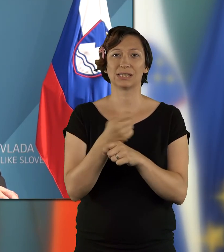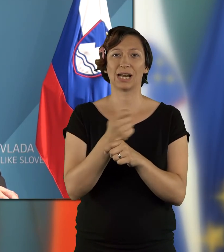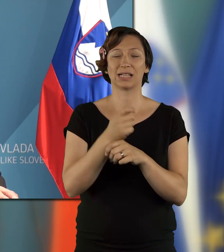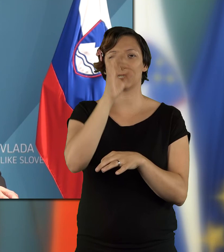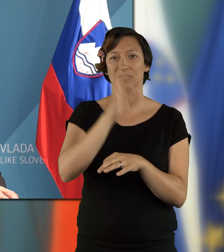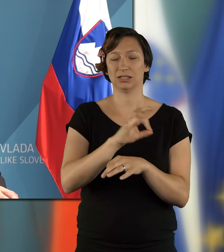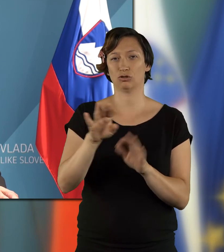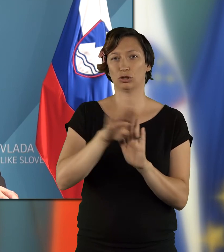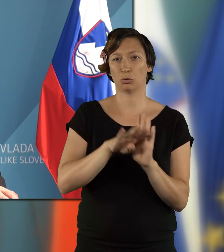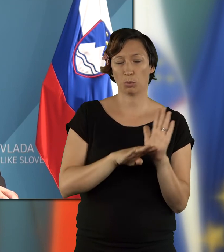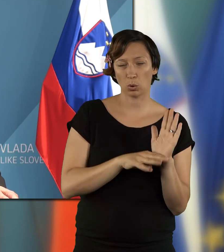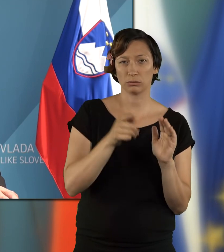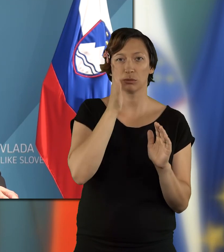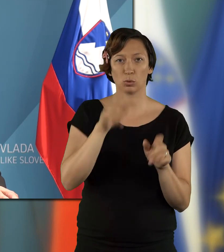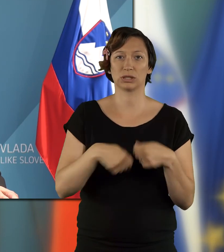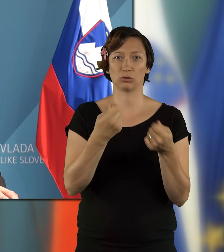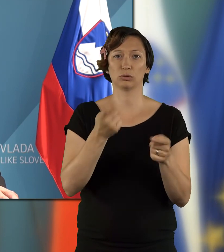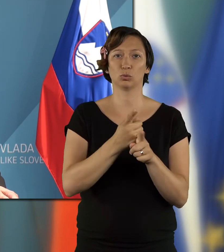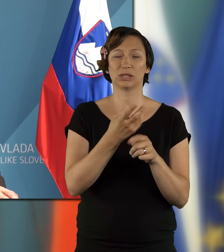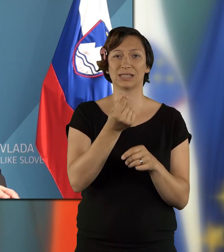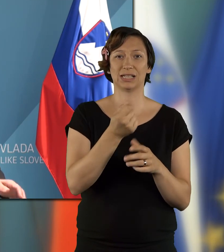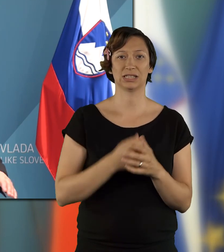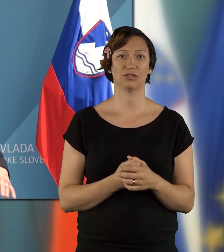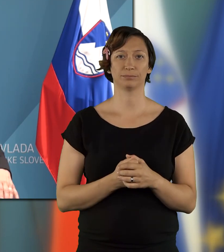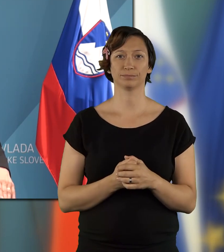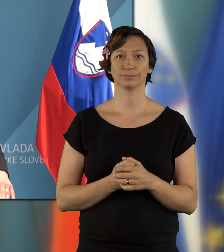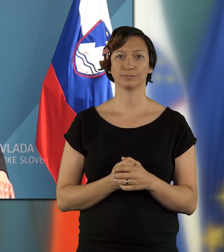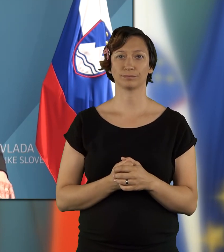sanacijskih programov se bo zagotavljalo tudi sredstva.